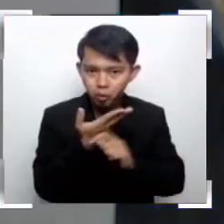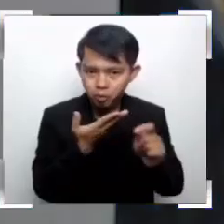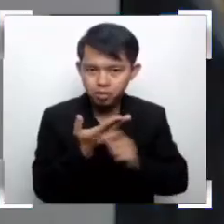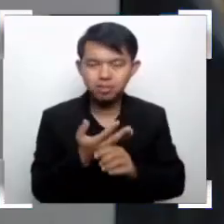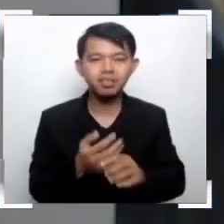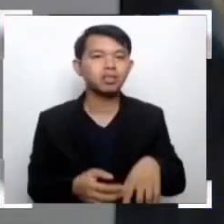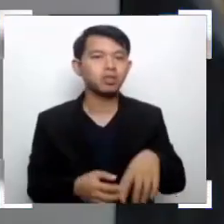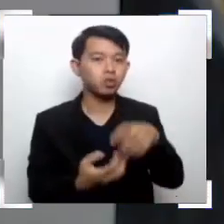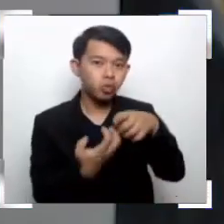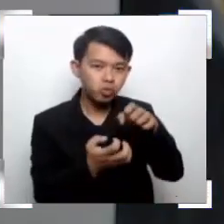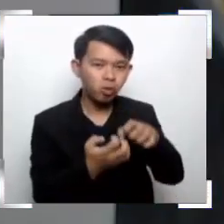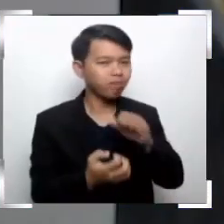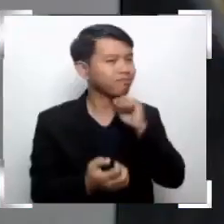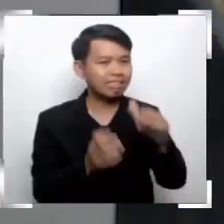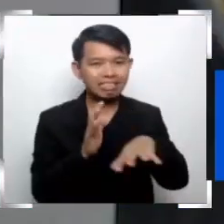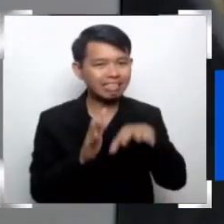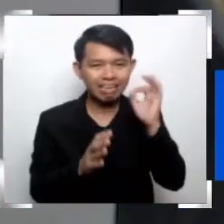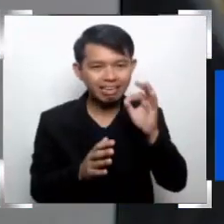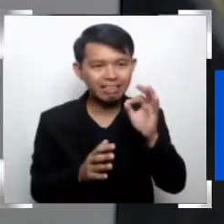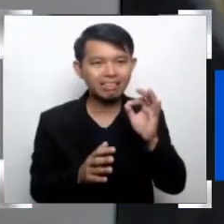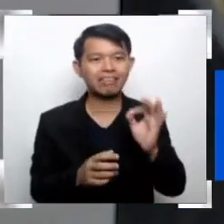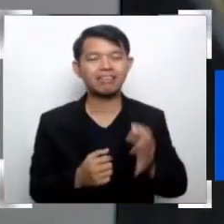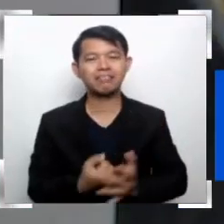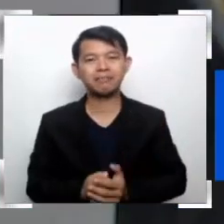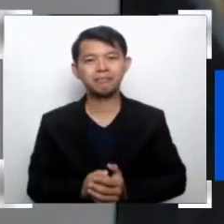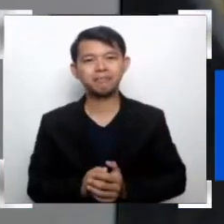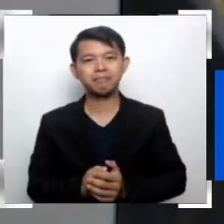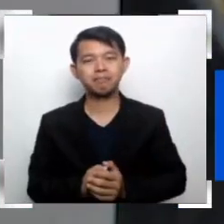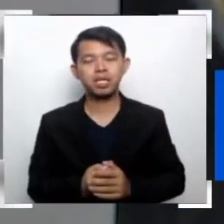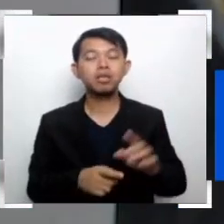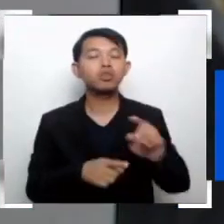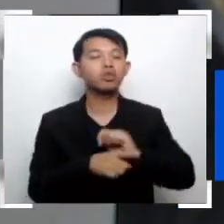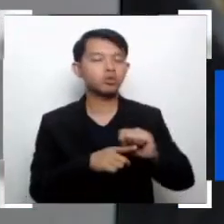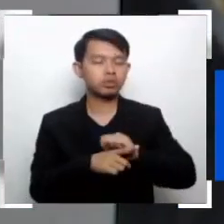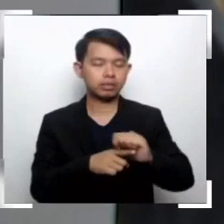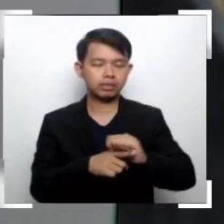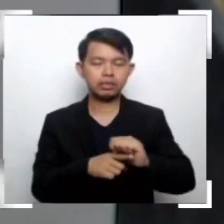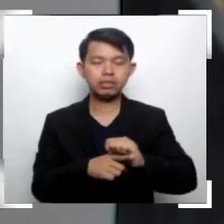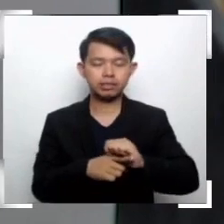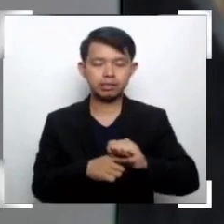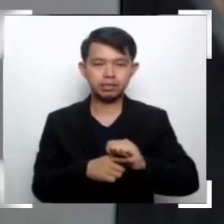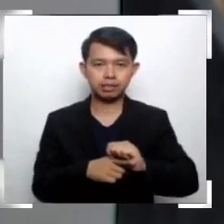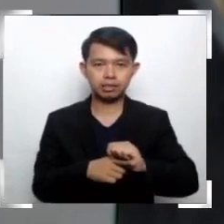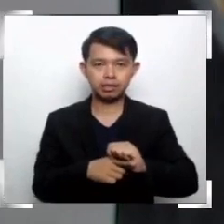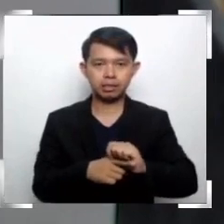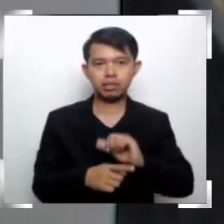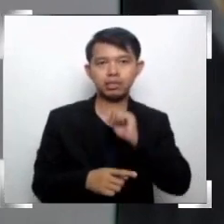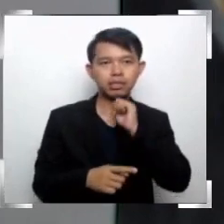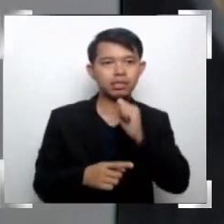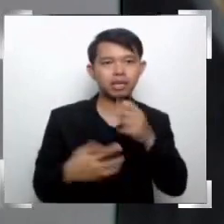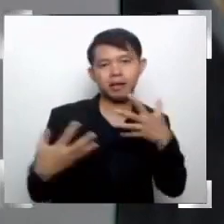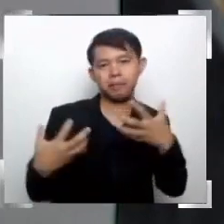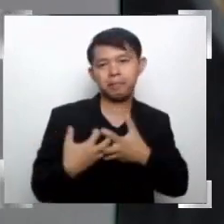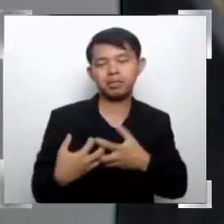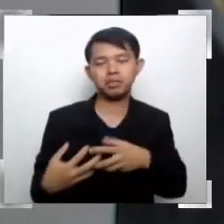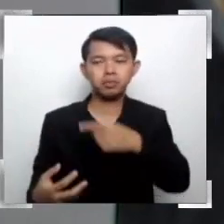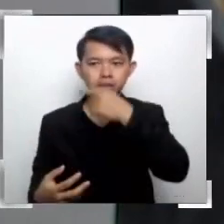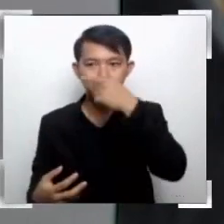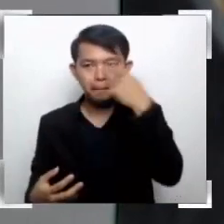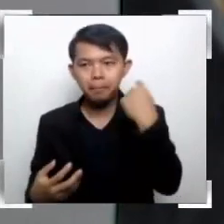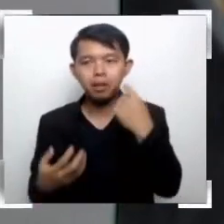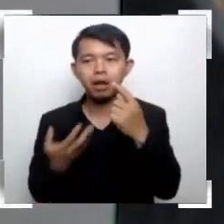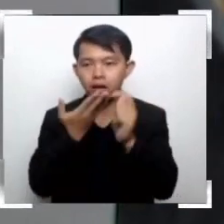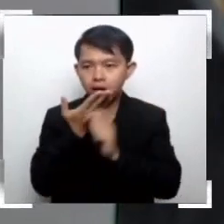dog. Probably because yung training niya is not in line with the black cocaine. No?